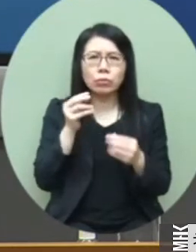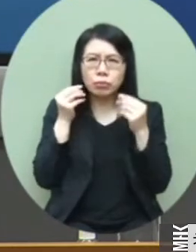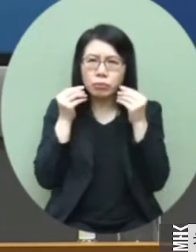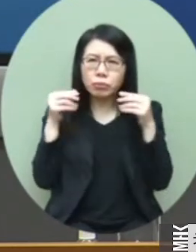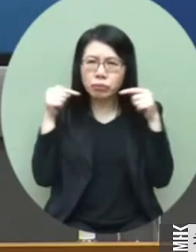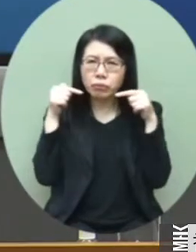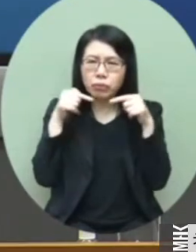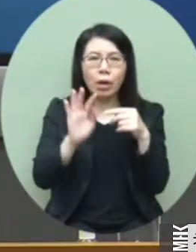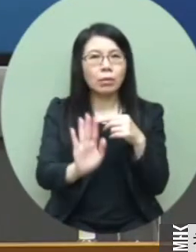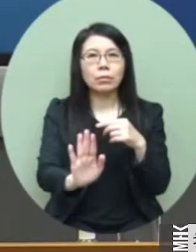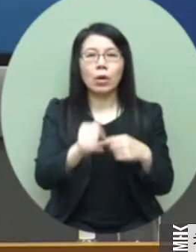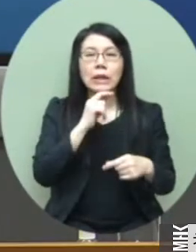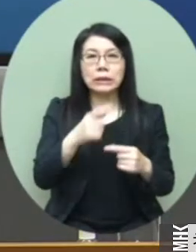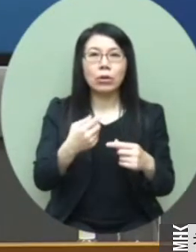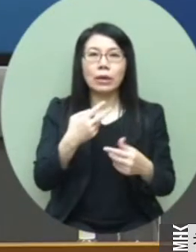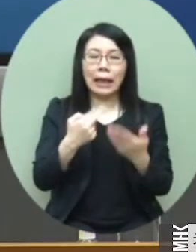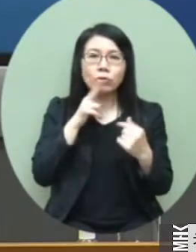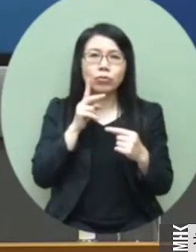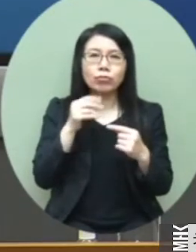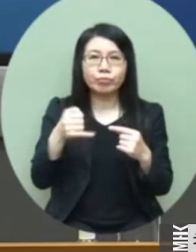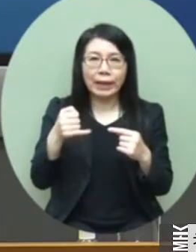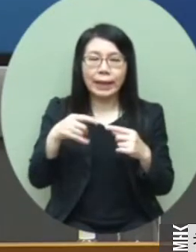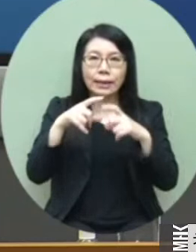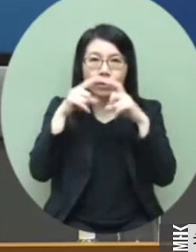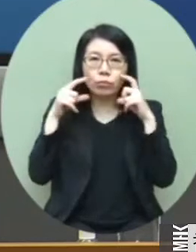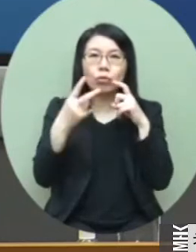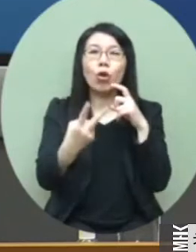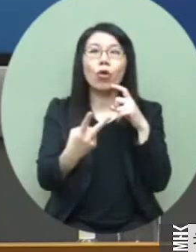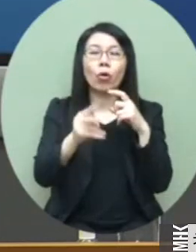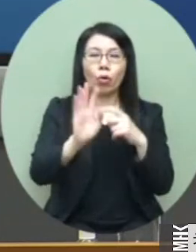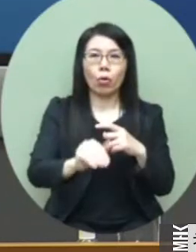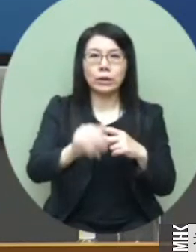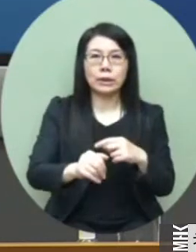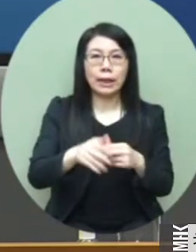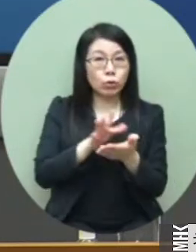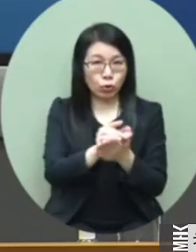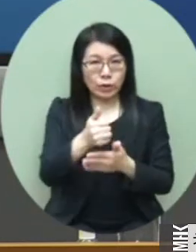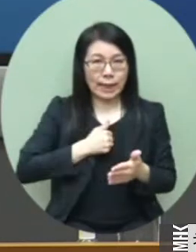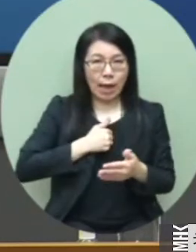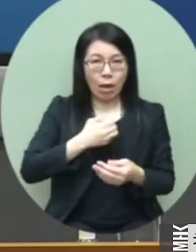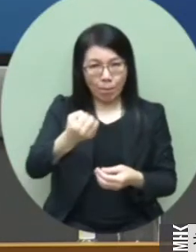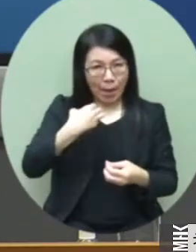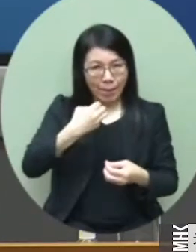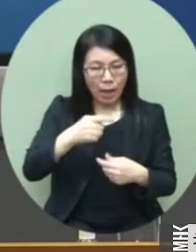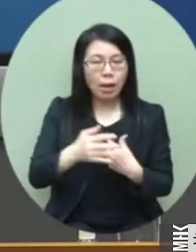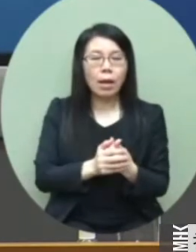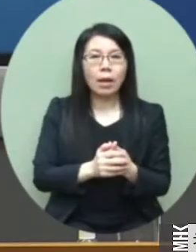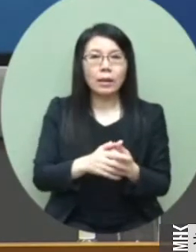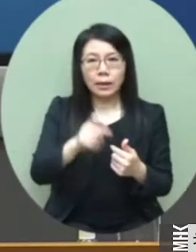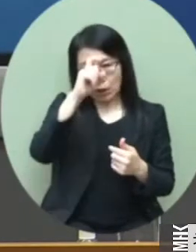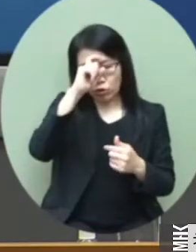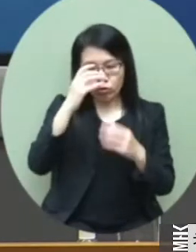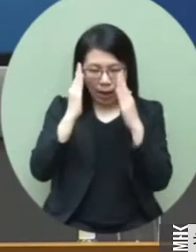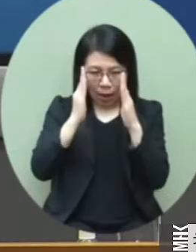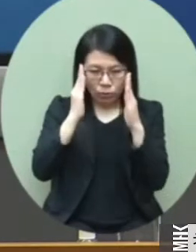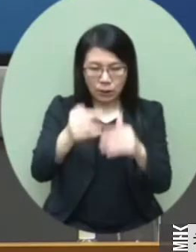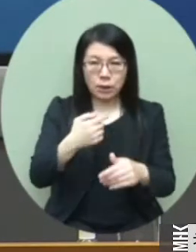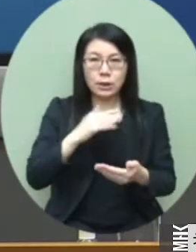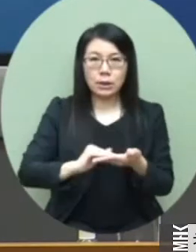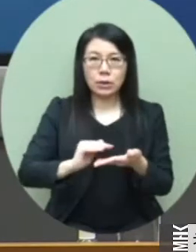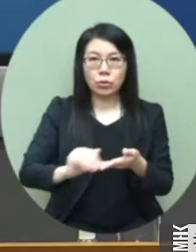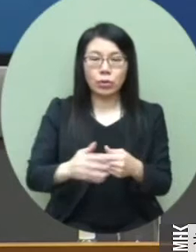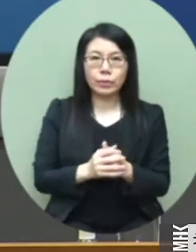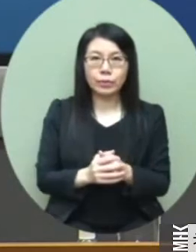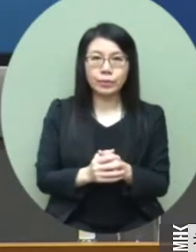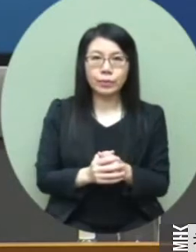2個啦嚇。咁呢啲都係專家俾我哋一啲嘅建議，都希望咧市民喺佩戴口罩嘅時候咧都要留意。咁當